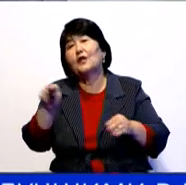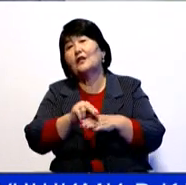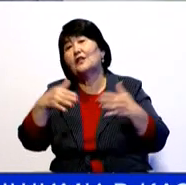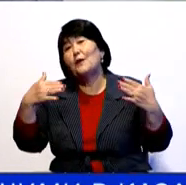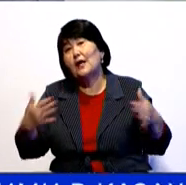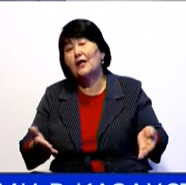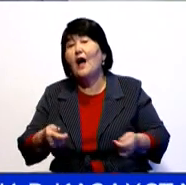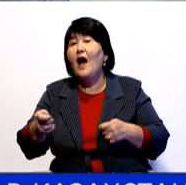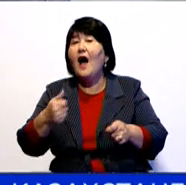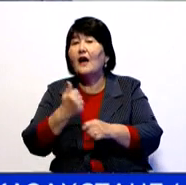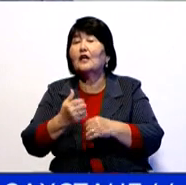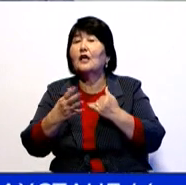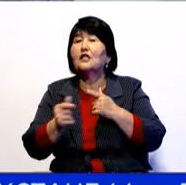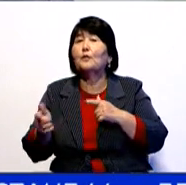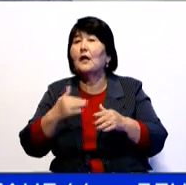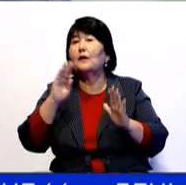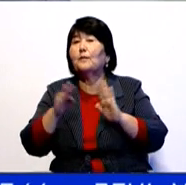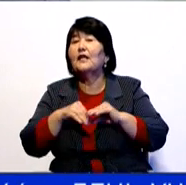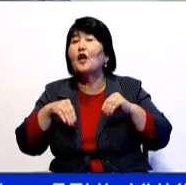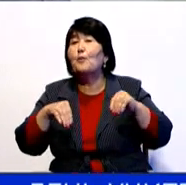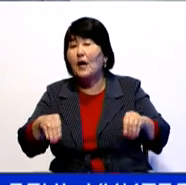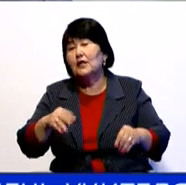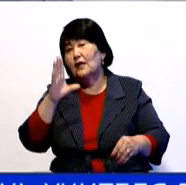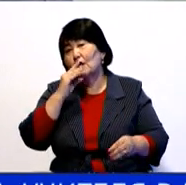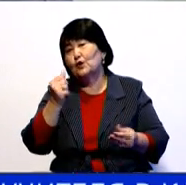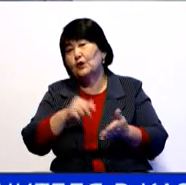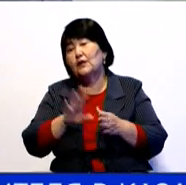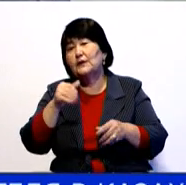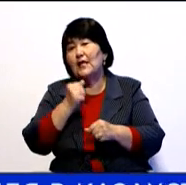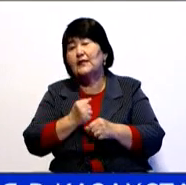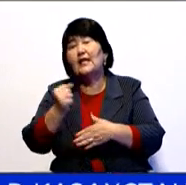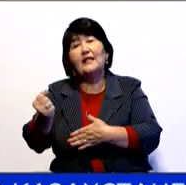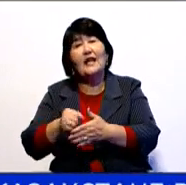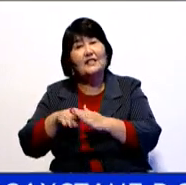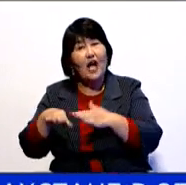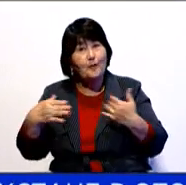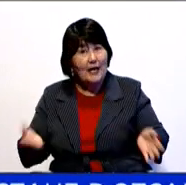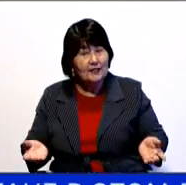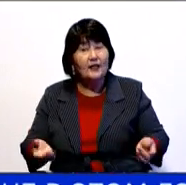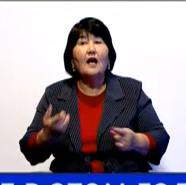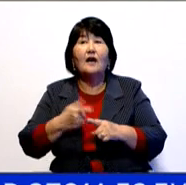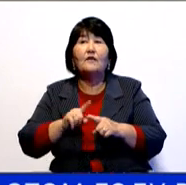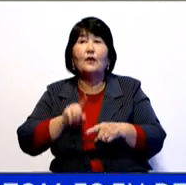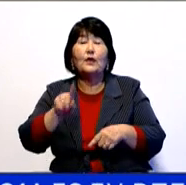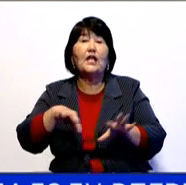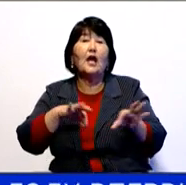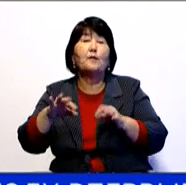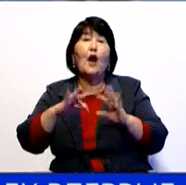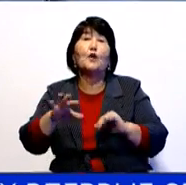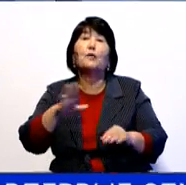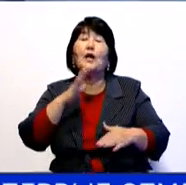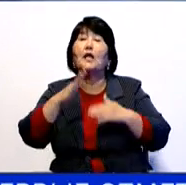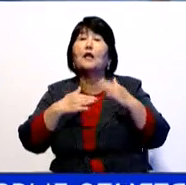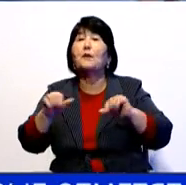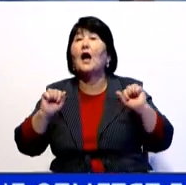отремонтированы. Акимат еще земли подготовил под бахчу. По доступным ценам все мы сделали запасы. В прошлом году в рамках этого же проекта в ауле был